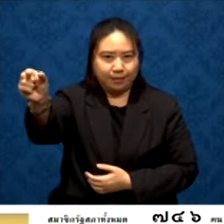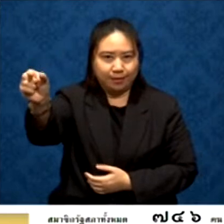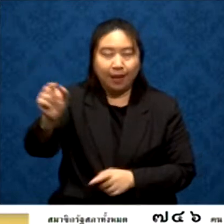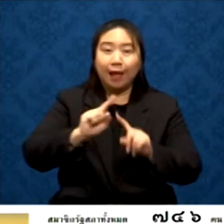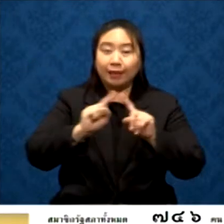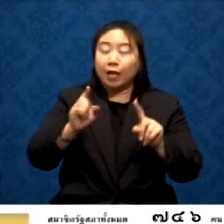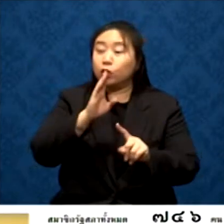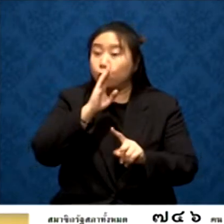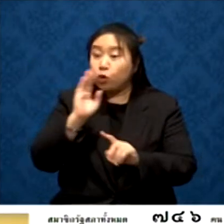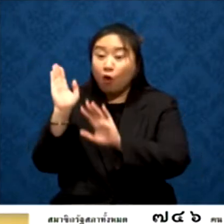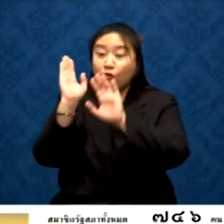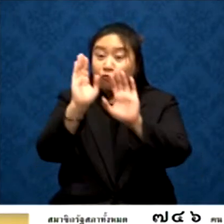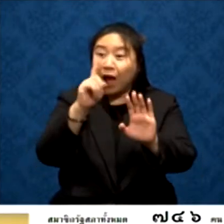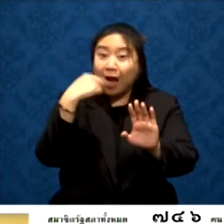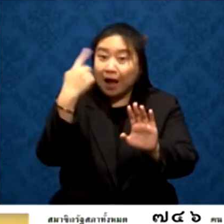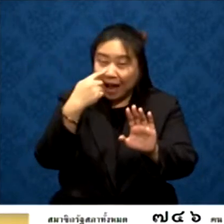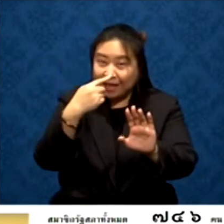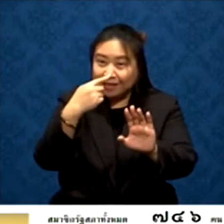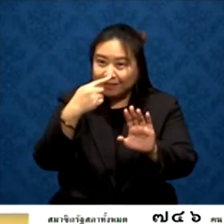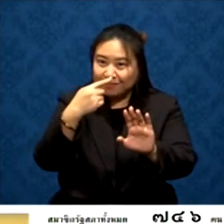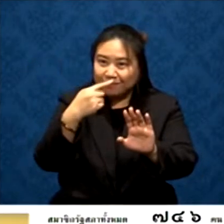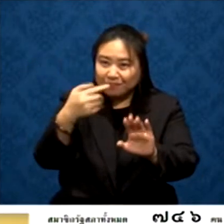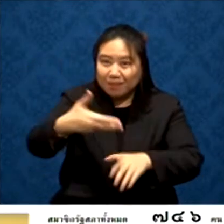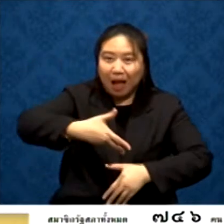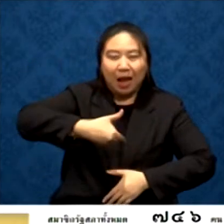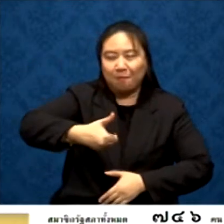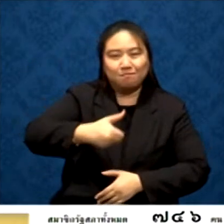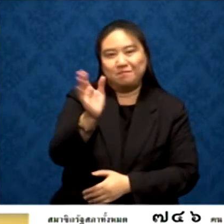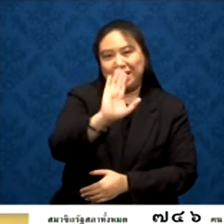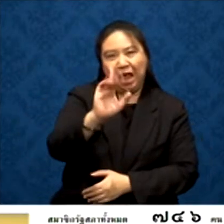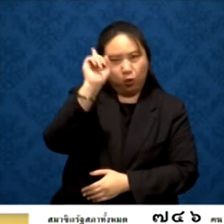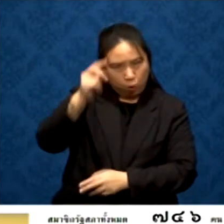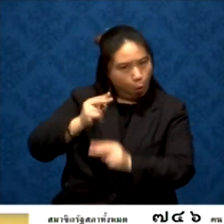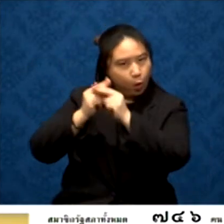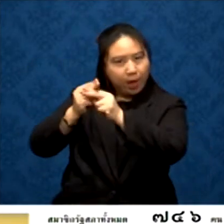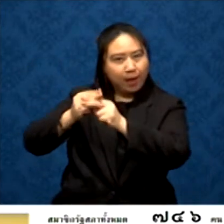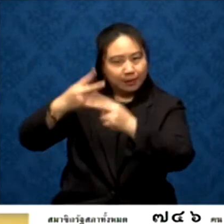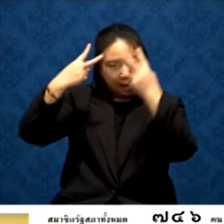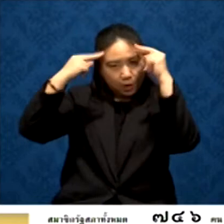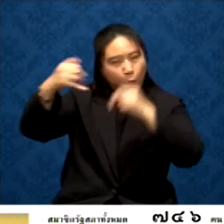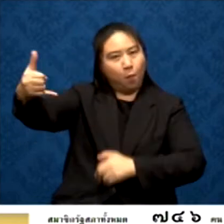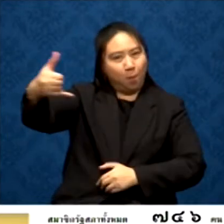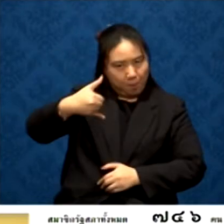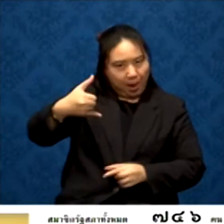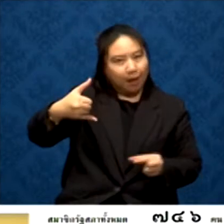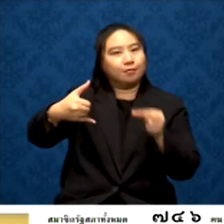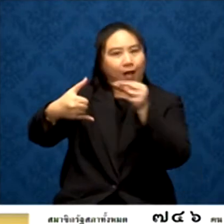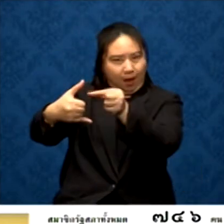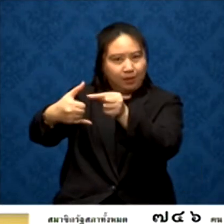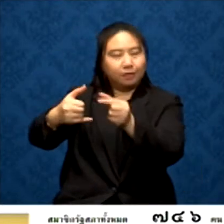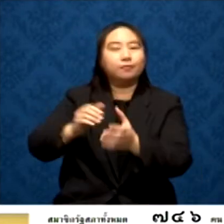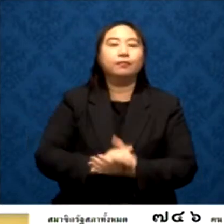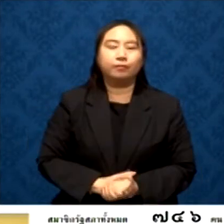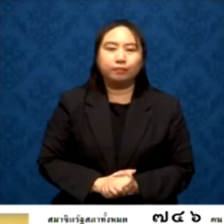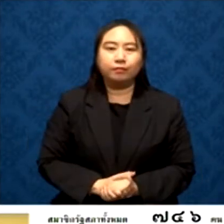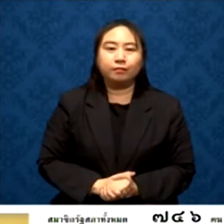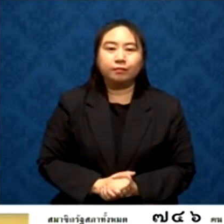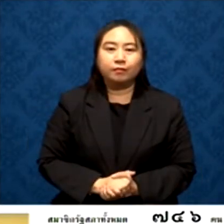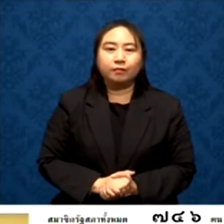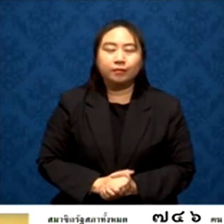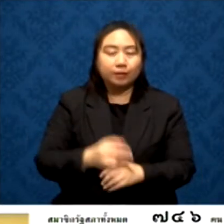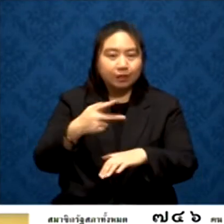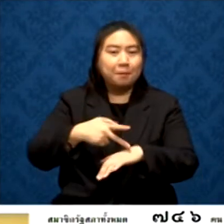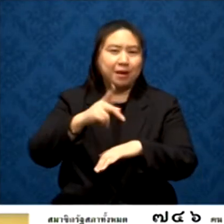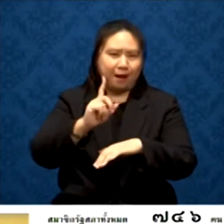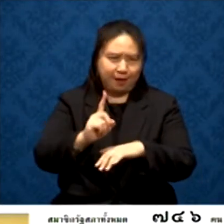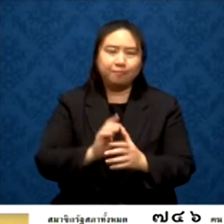เอาผมไม่ให้ท่านต้องมารับด้วยตัวเองท่านประธานครับจะเห็นได้ว่า